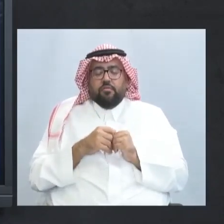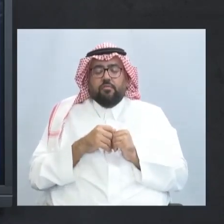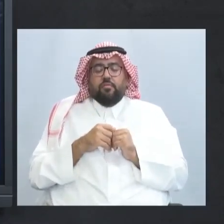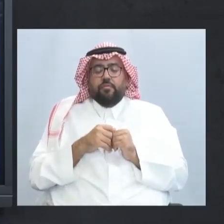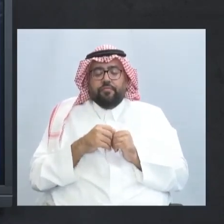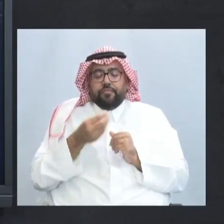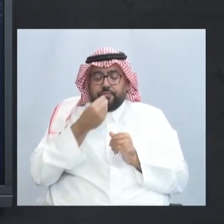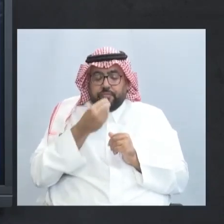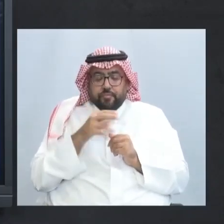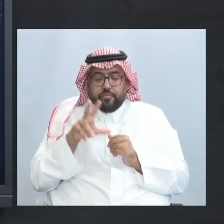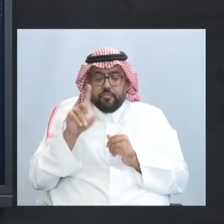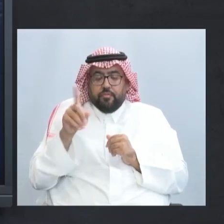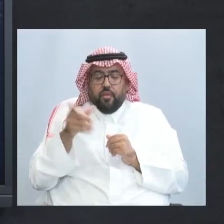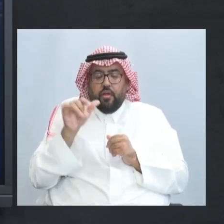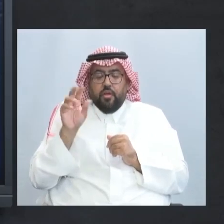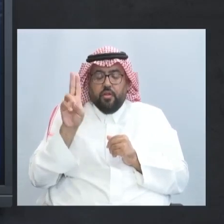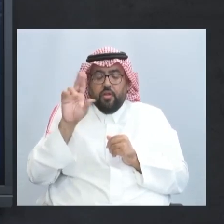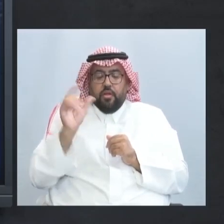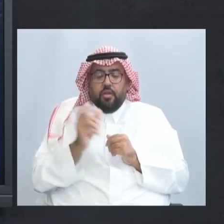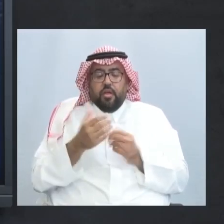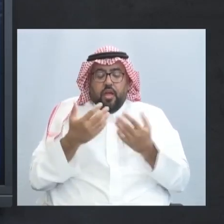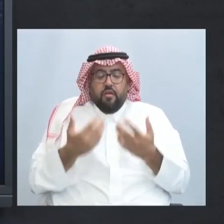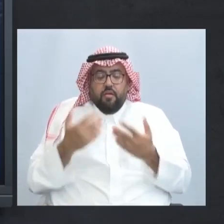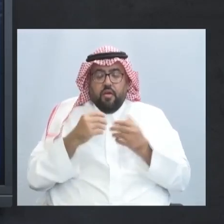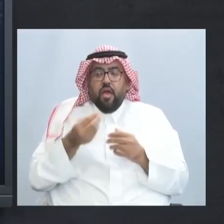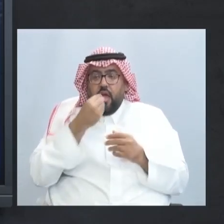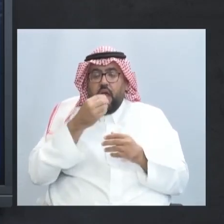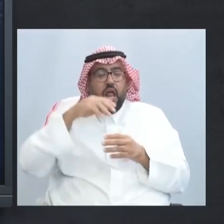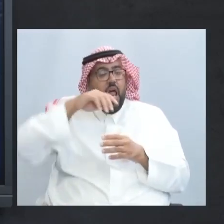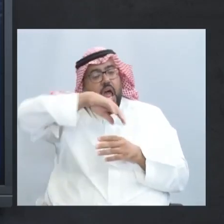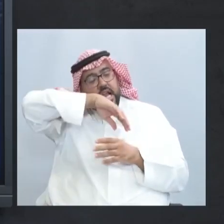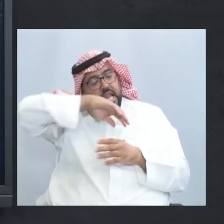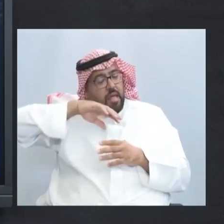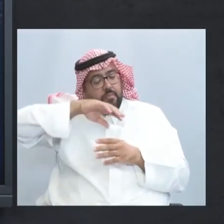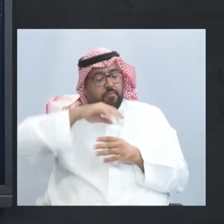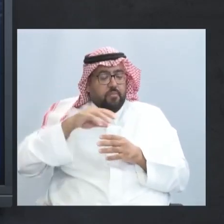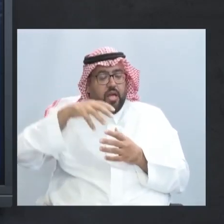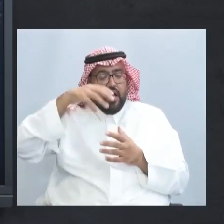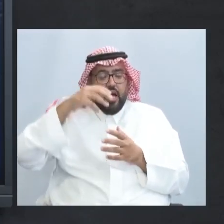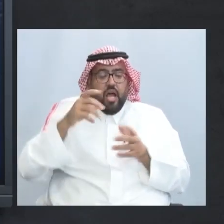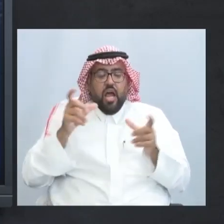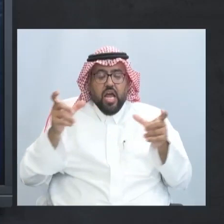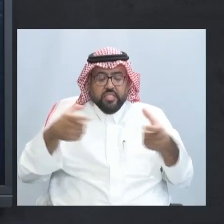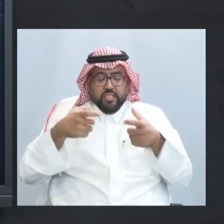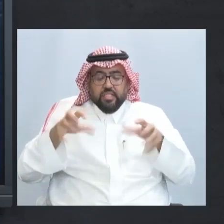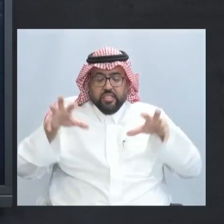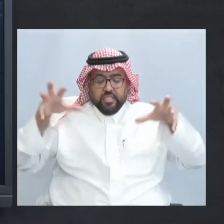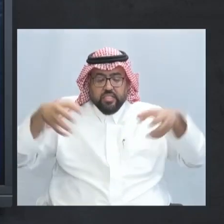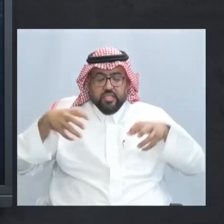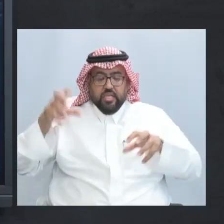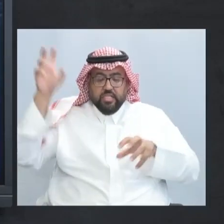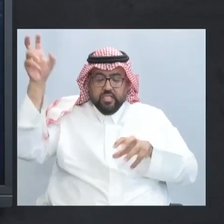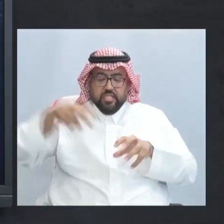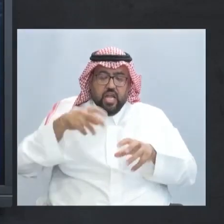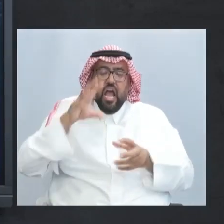هضم البروتين اسهل ايضا ذكرنا اكلات اللحوم كيف ان الانياب اصبحت طويله وحاده وتستخدم جرح